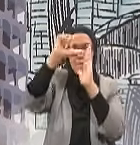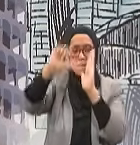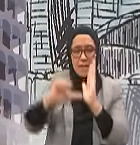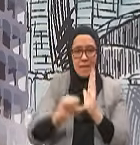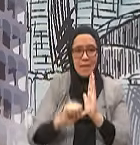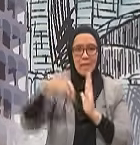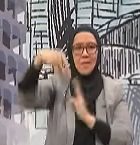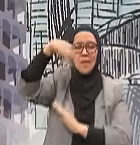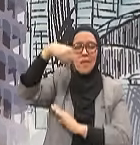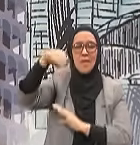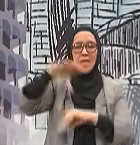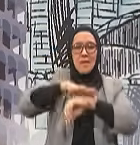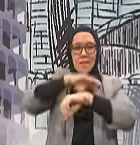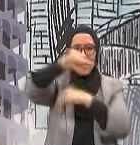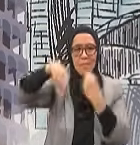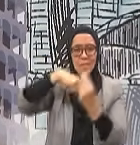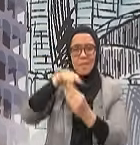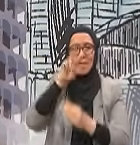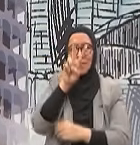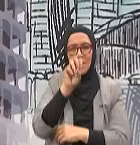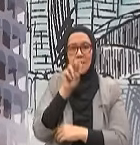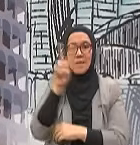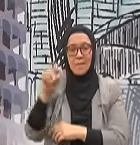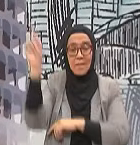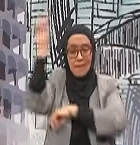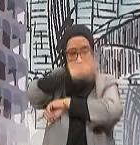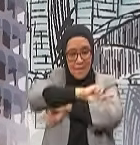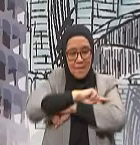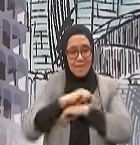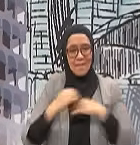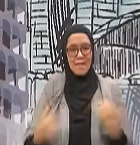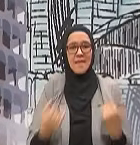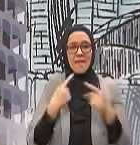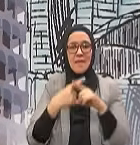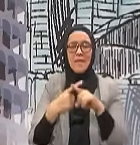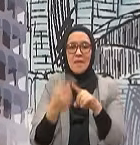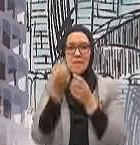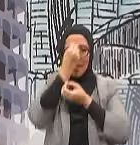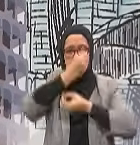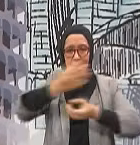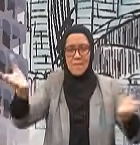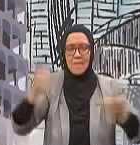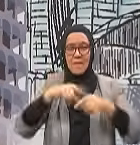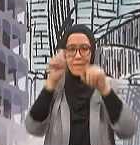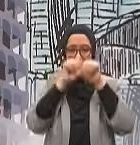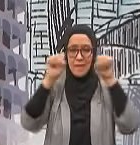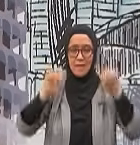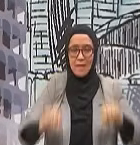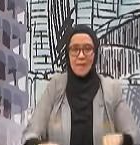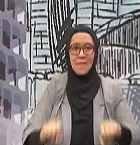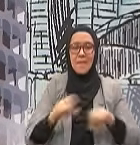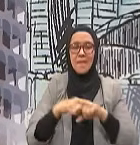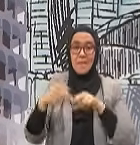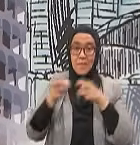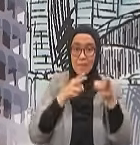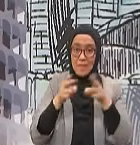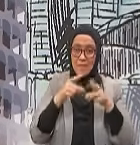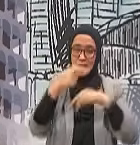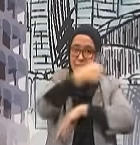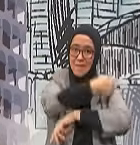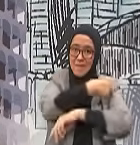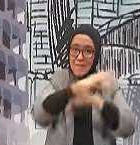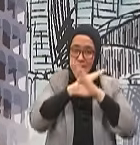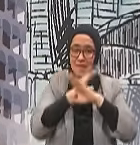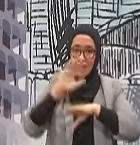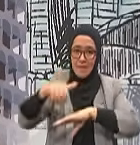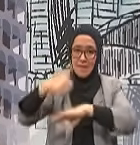pertama 2020 hari ini Dewantoro dimaklumkan sistem pengurusan vaksin atau vetsin management system akan